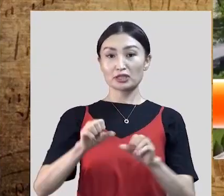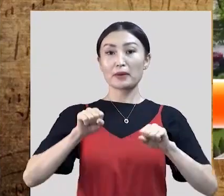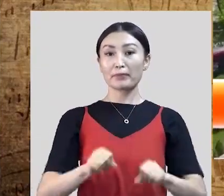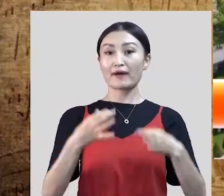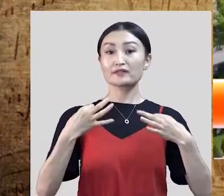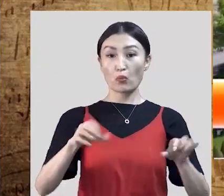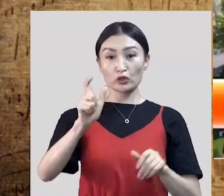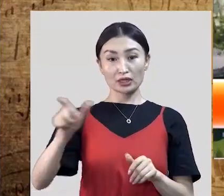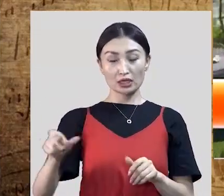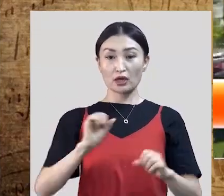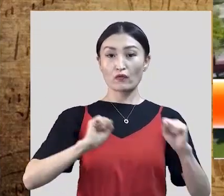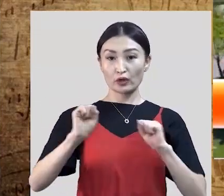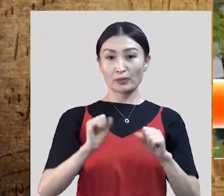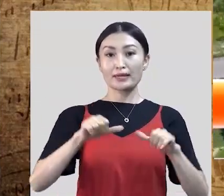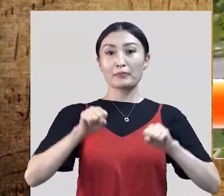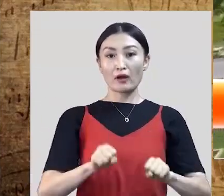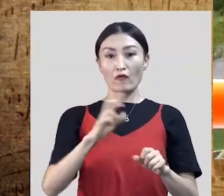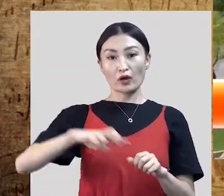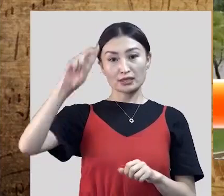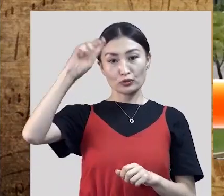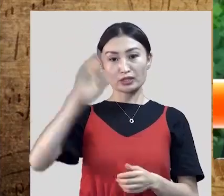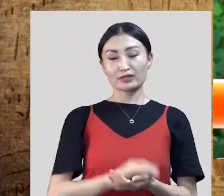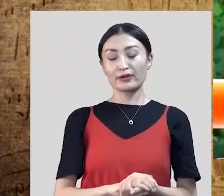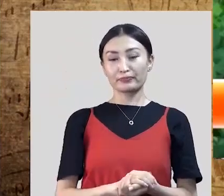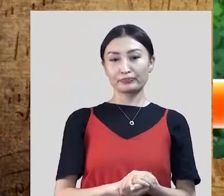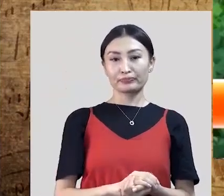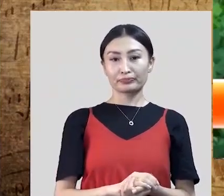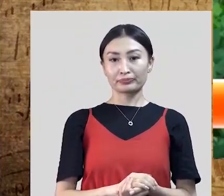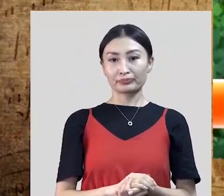и свобод граждан в укреплении правового государства.